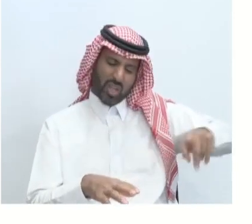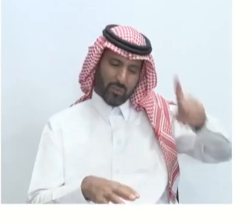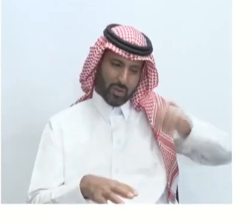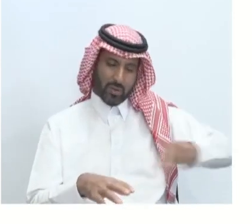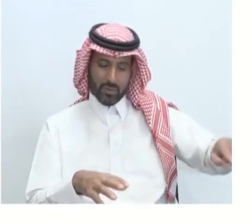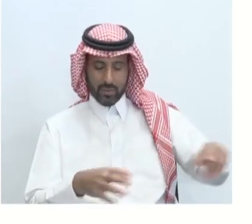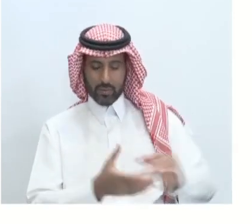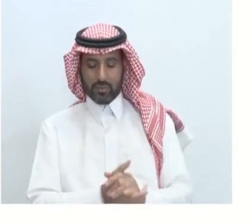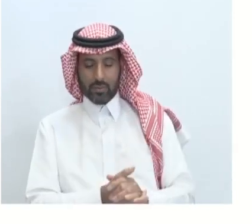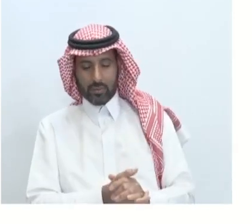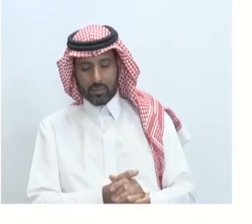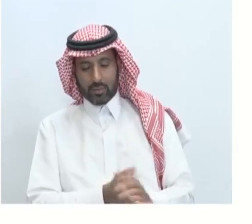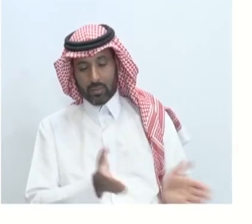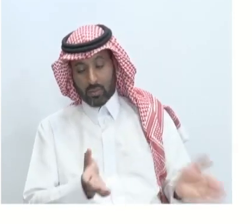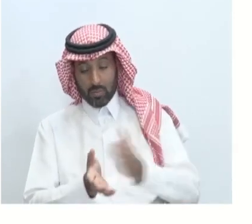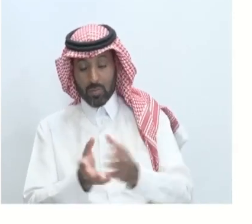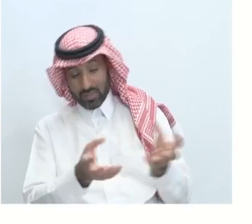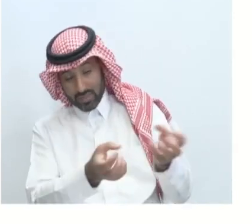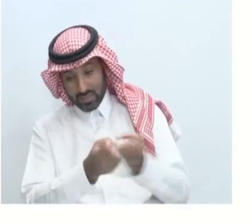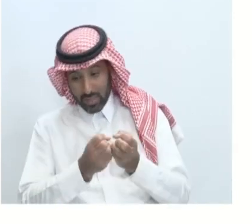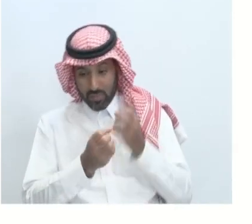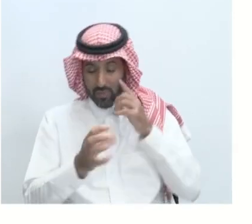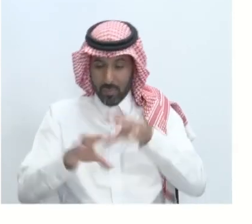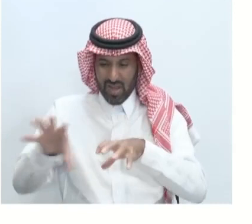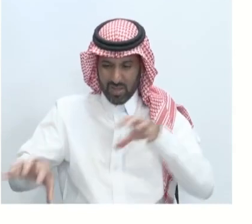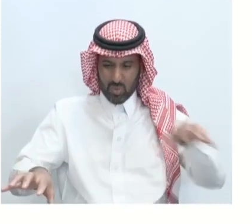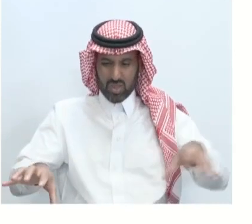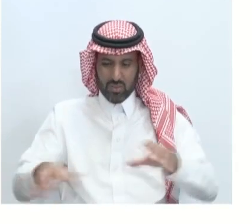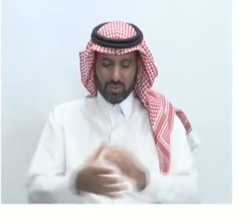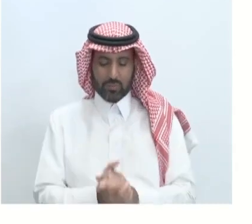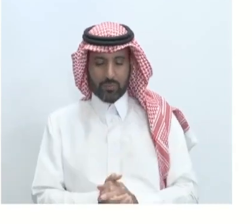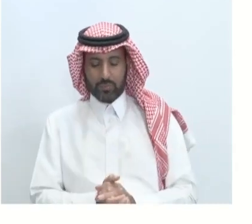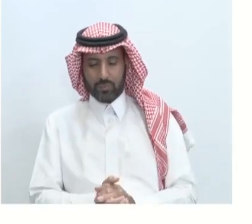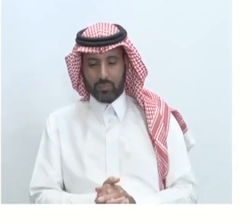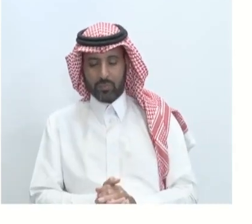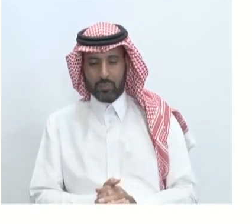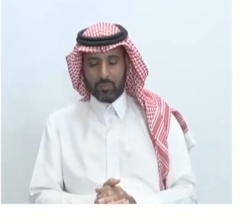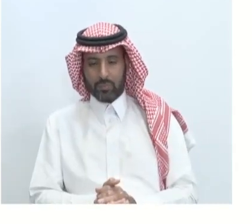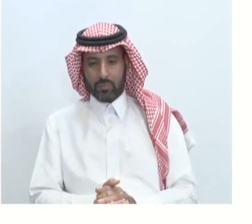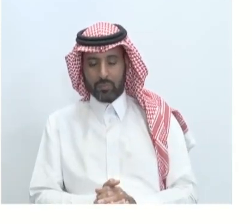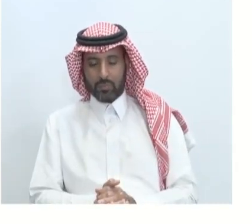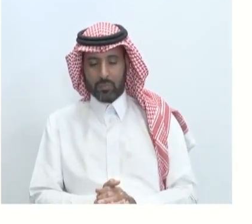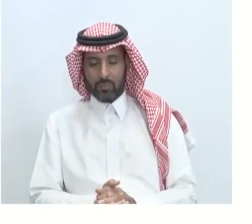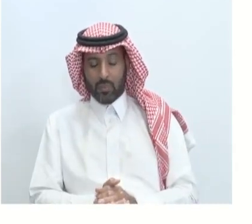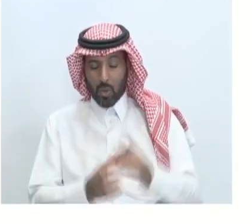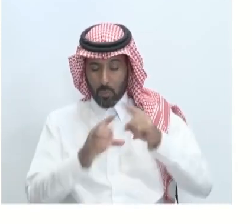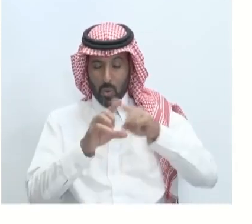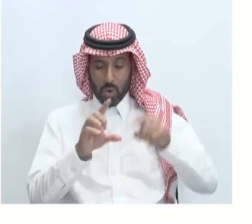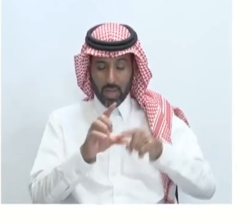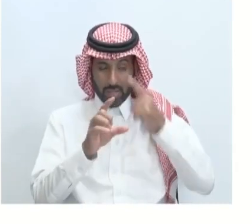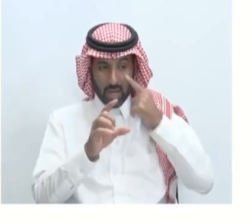مختلفه ثم تجتمع في اماكن مختلفه بحيث ان بؤره